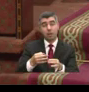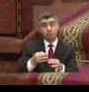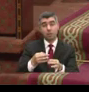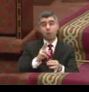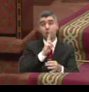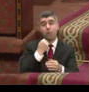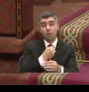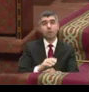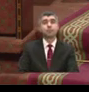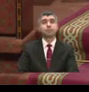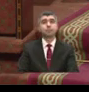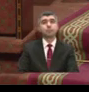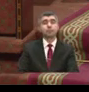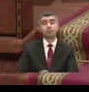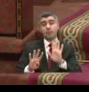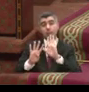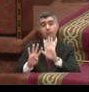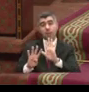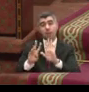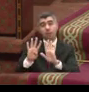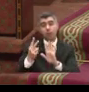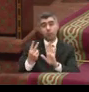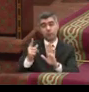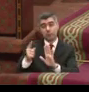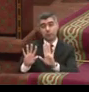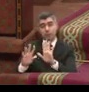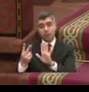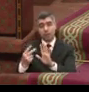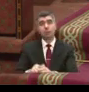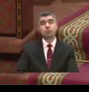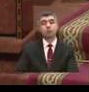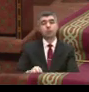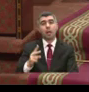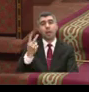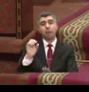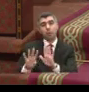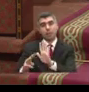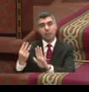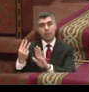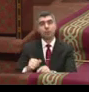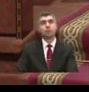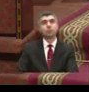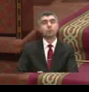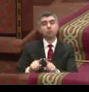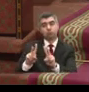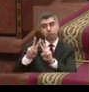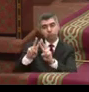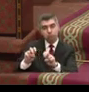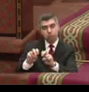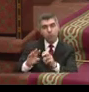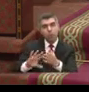قرار المحكمة الدستورية 924 على 13 الصادر بتاريخ 22/2013 بمناسبة فحص المحكمة